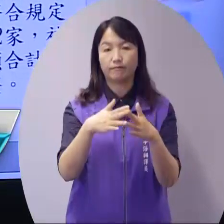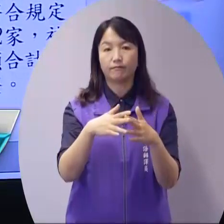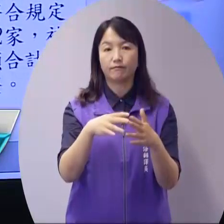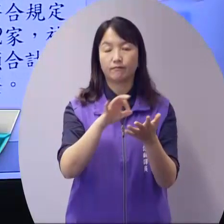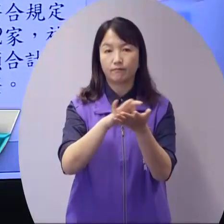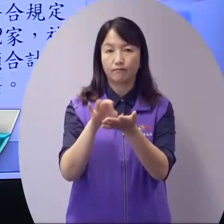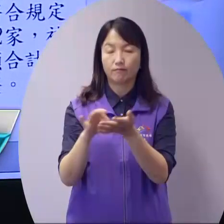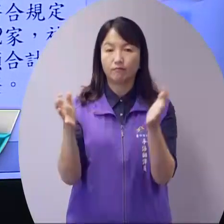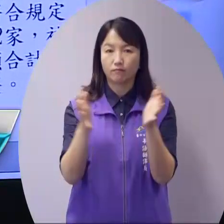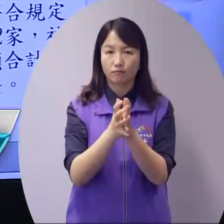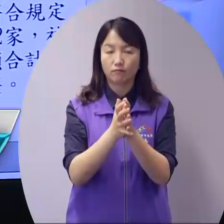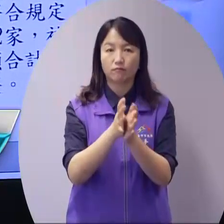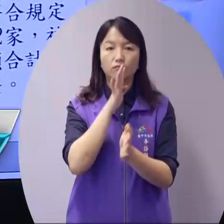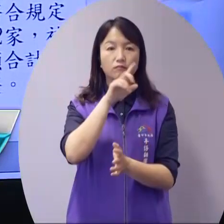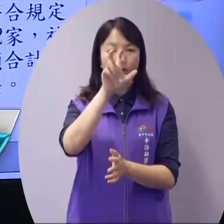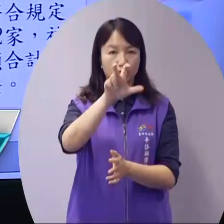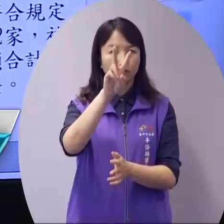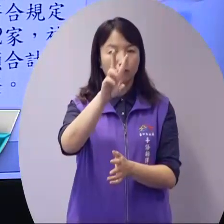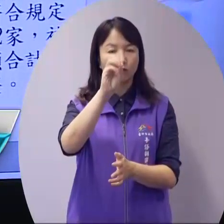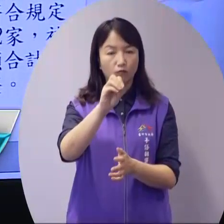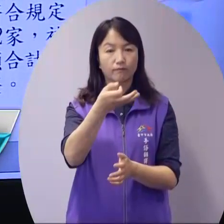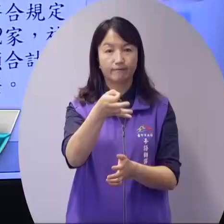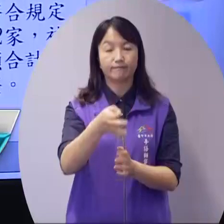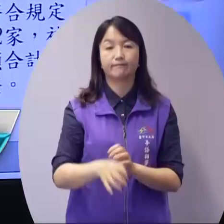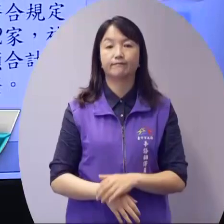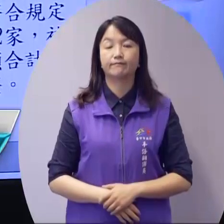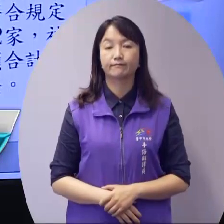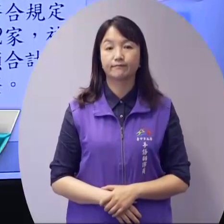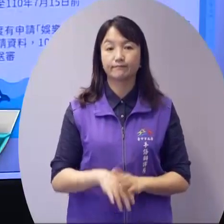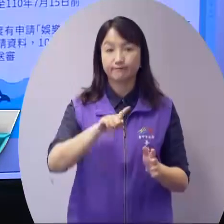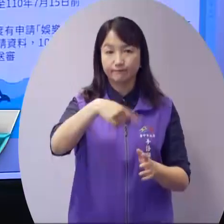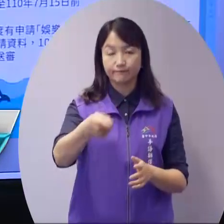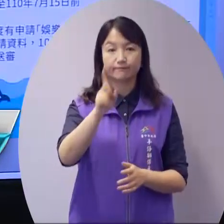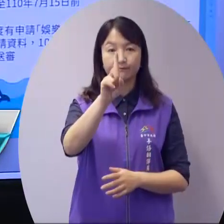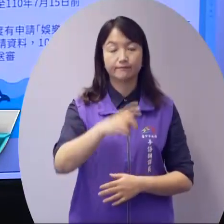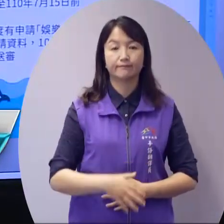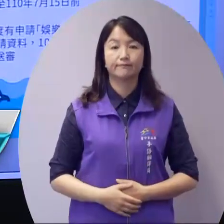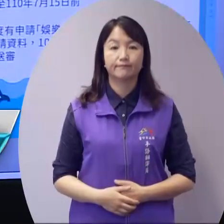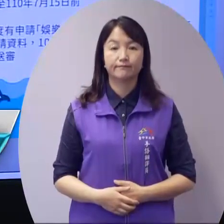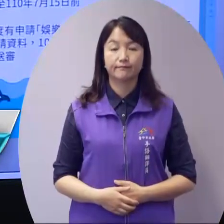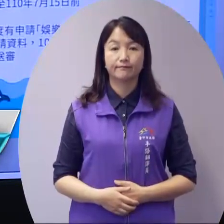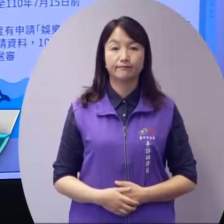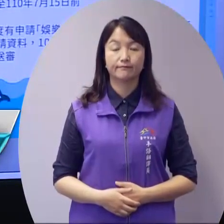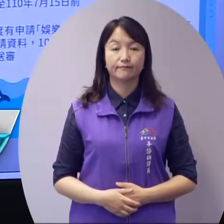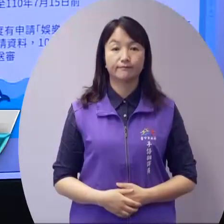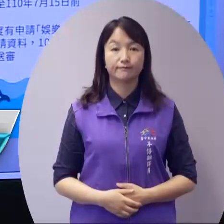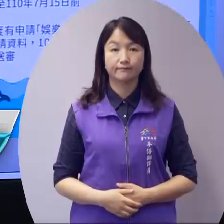前合计一共72万元整。下一页。对鱼类业的现金